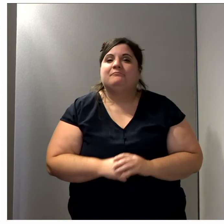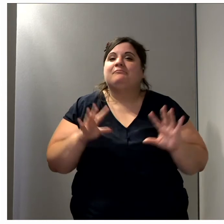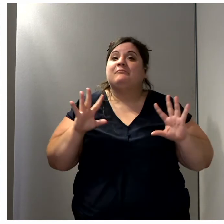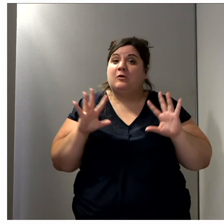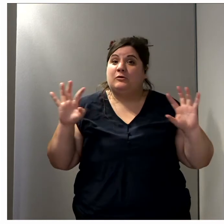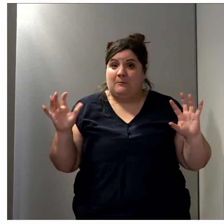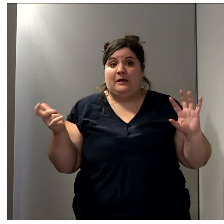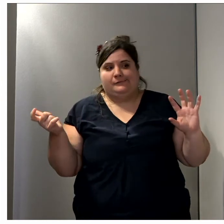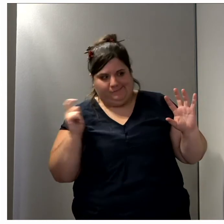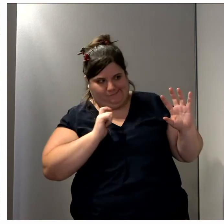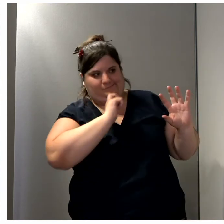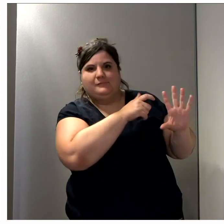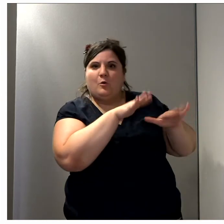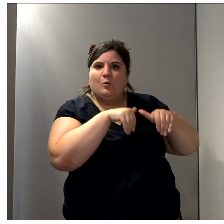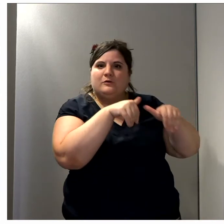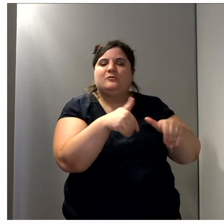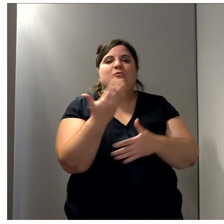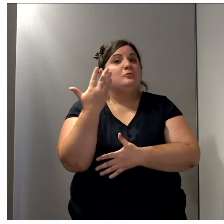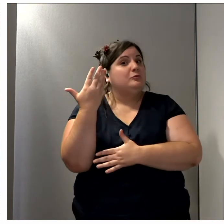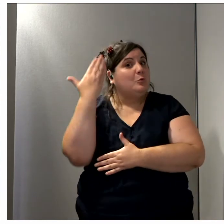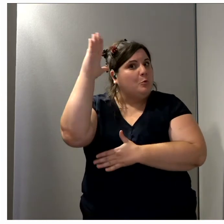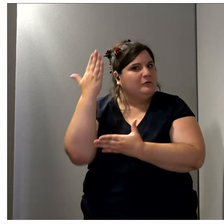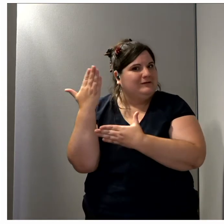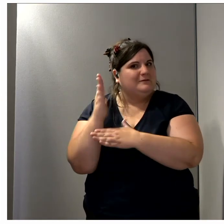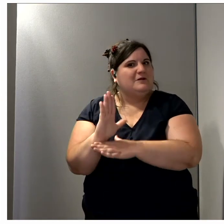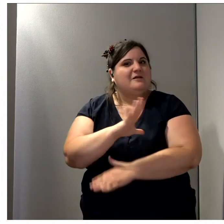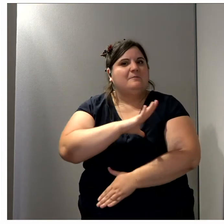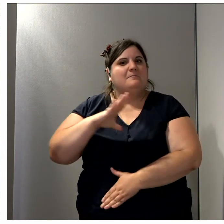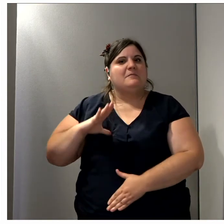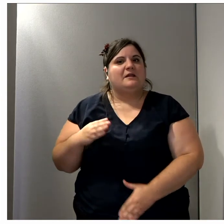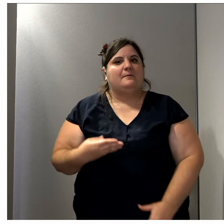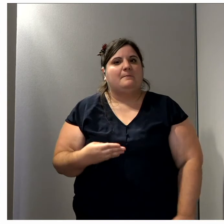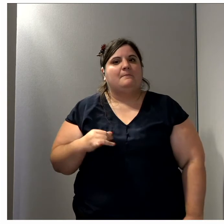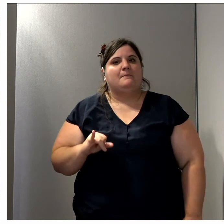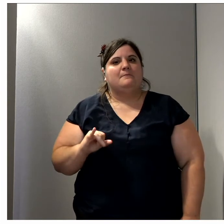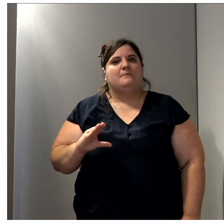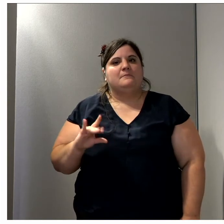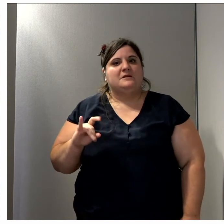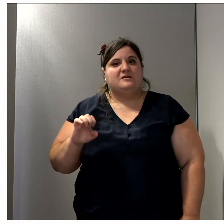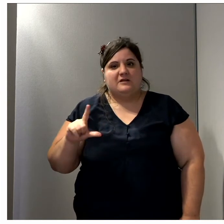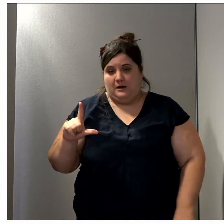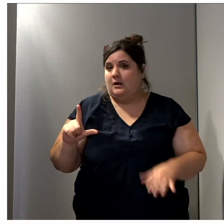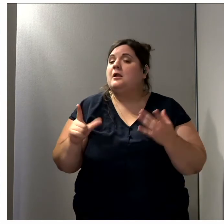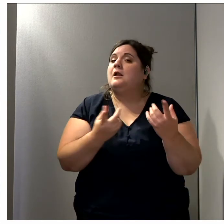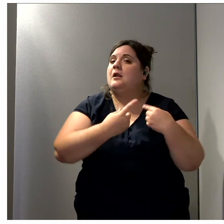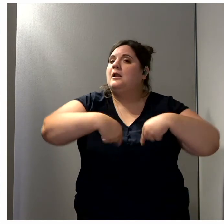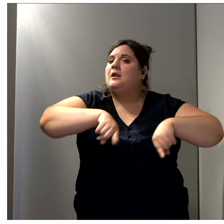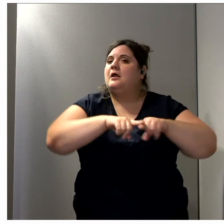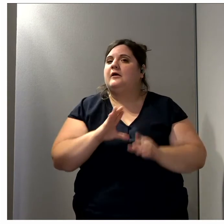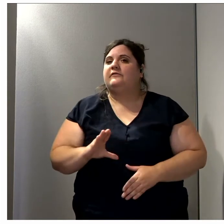ronde avec un autre témoignage, celui de Cécile Michel, la vice-présidente du CDCA de Moselle. Et